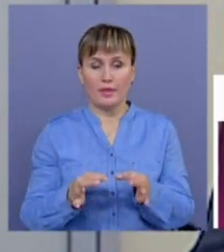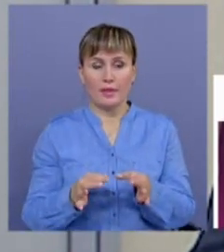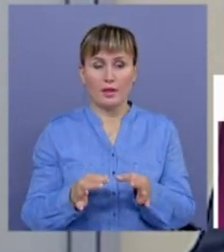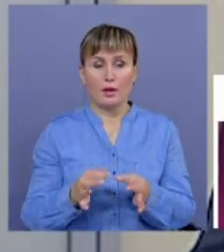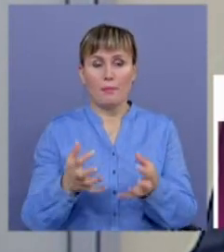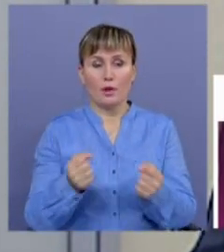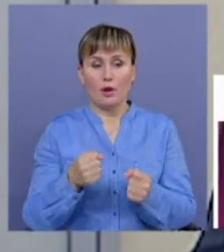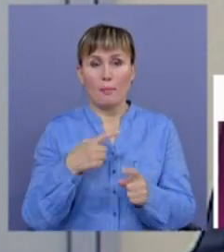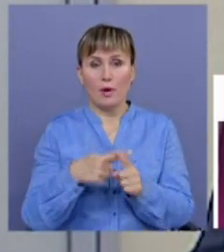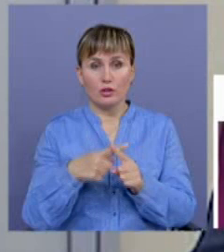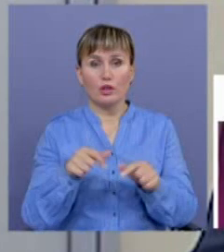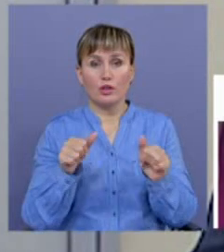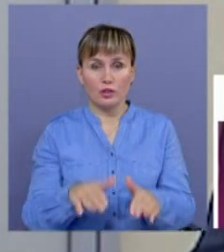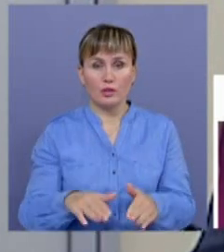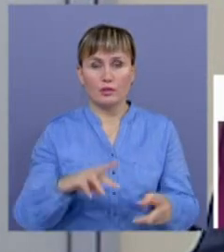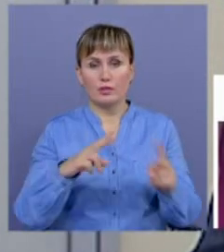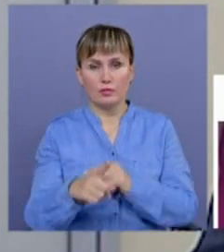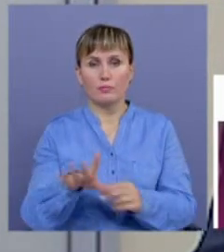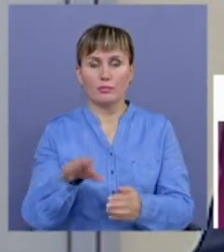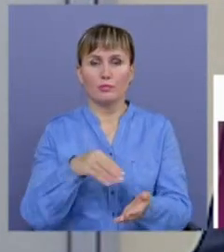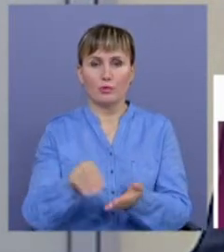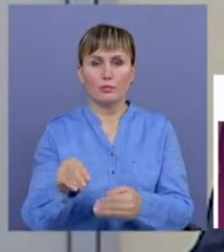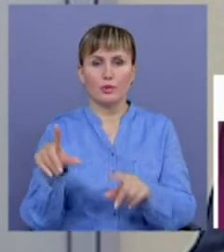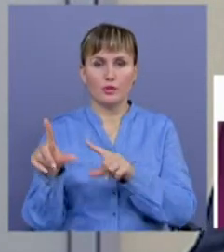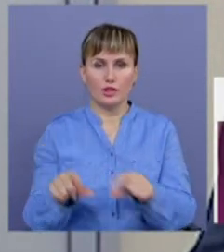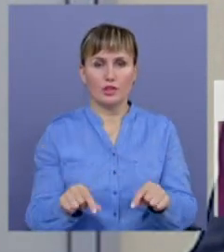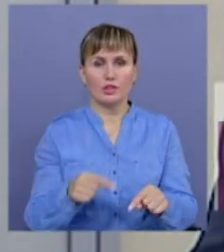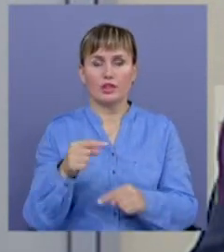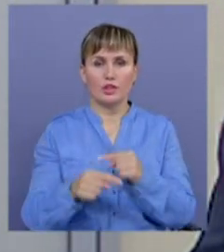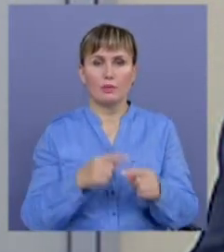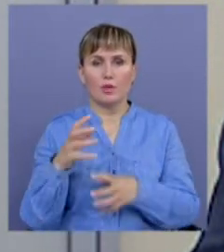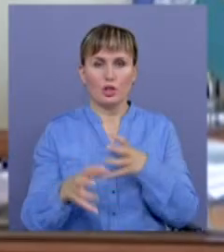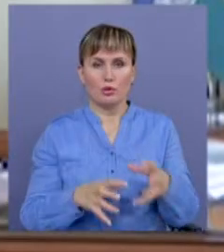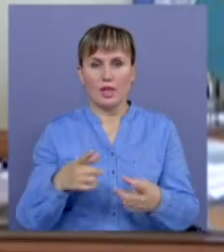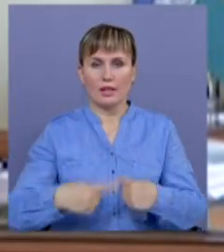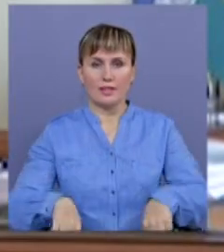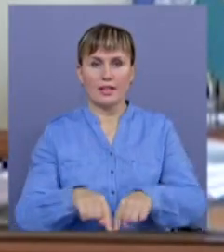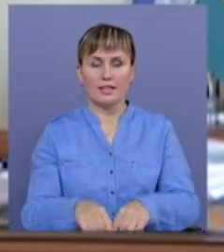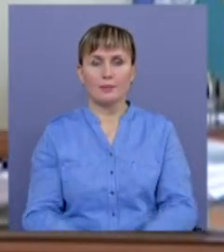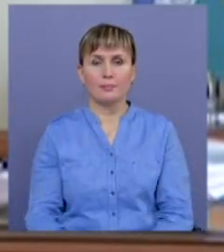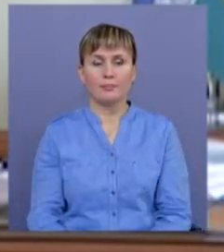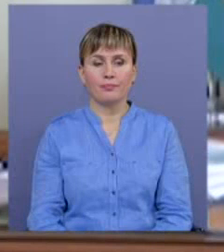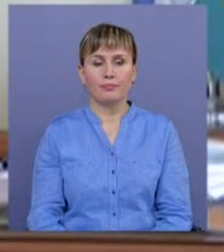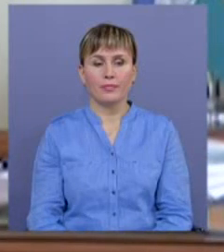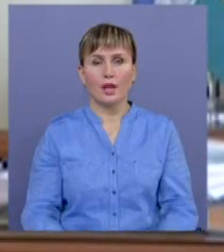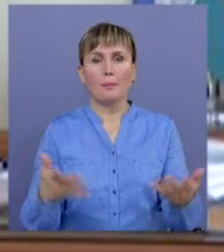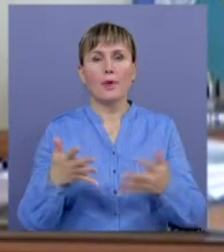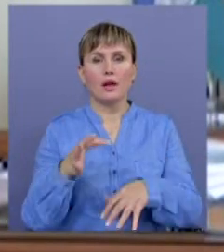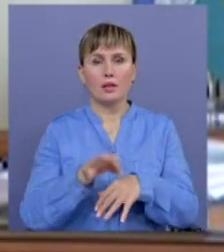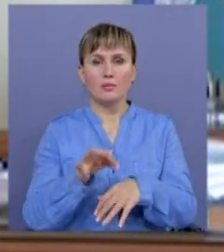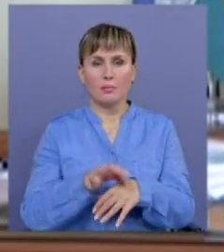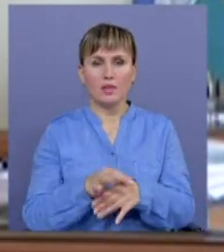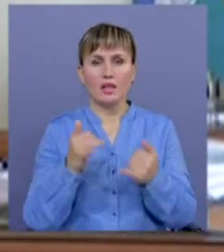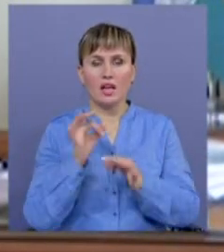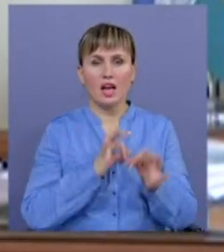в суде получим положительное решение, мы перейдем на закуп брендированной дженерика через международные организации. А по каким заболеваниям лекарства